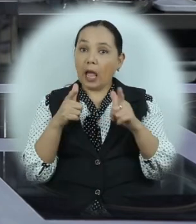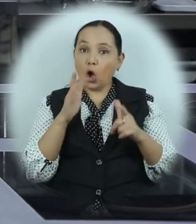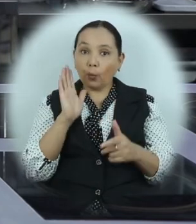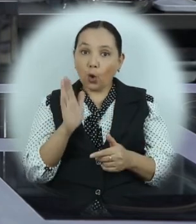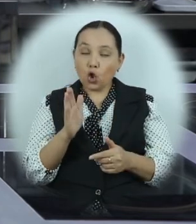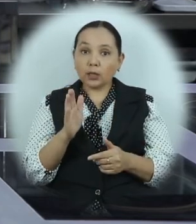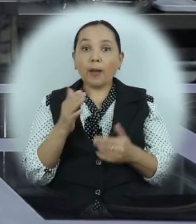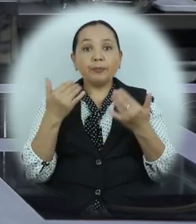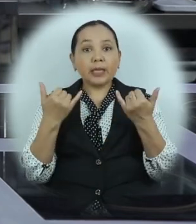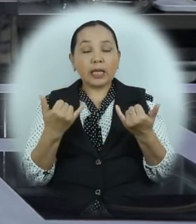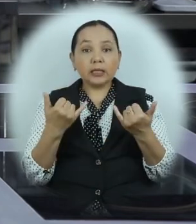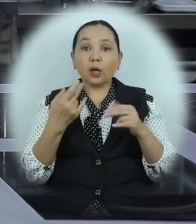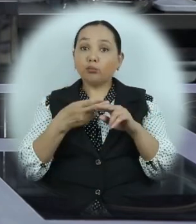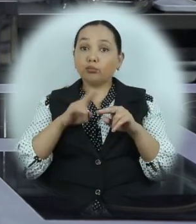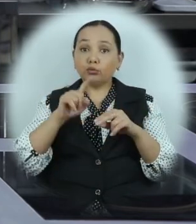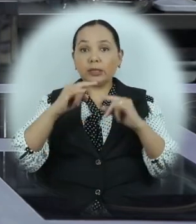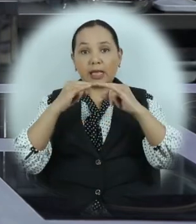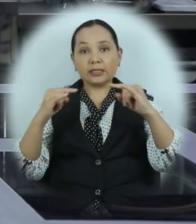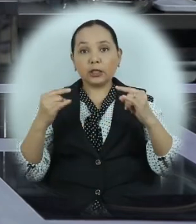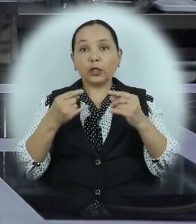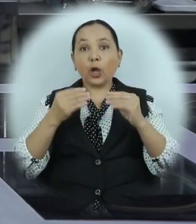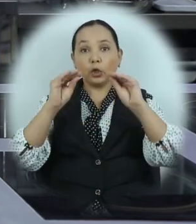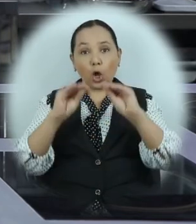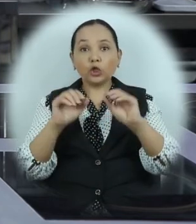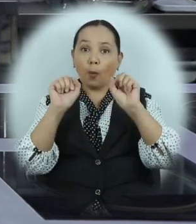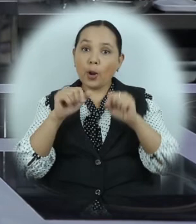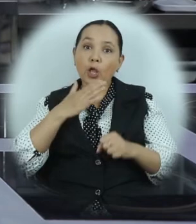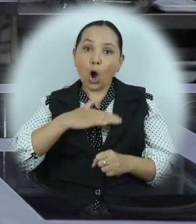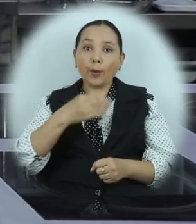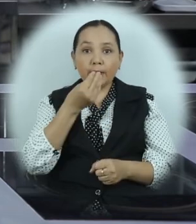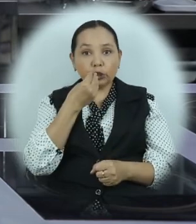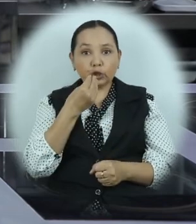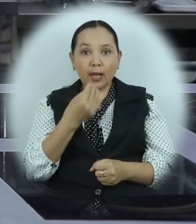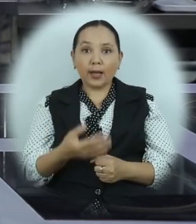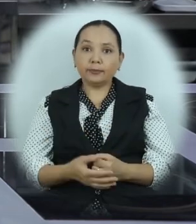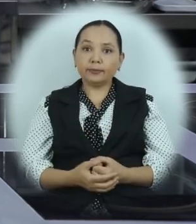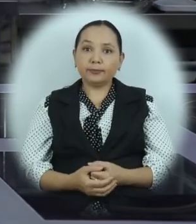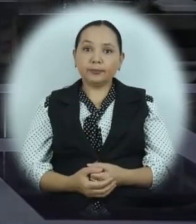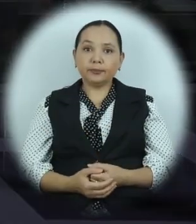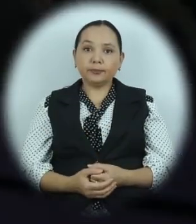bo'ldi. Ana endi buni dasturxonga tortishingiz mumkin. Yoqimli ishtaha.